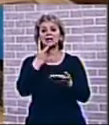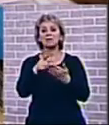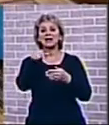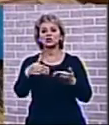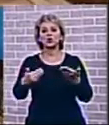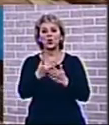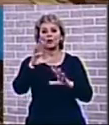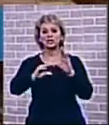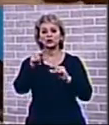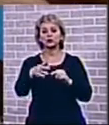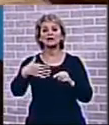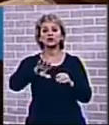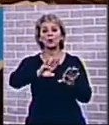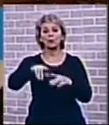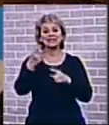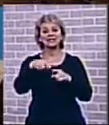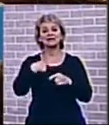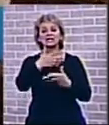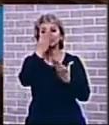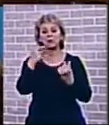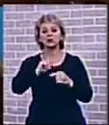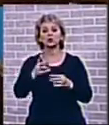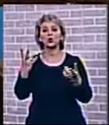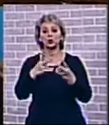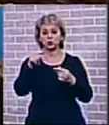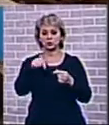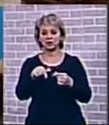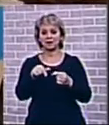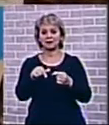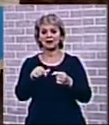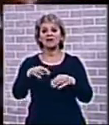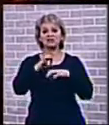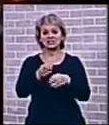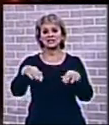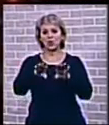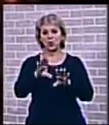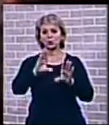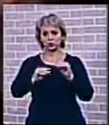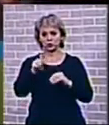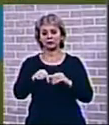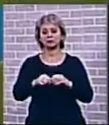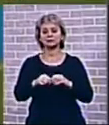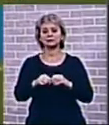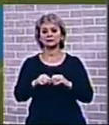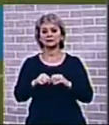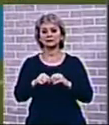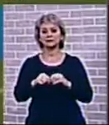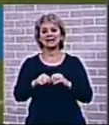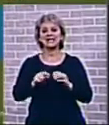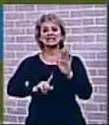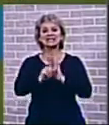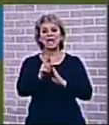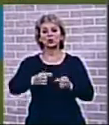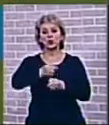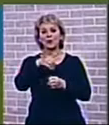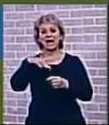показания нового счетчика. И все, после этого я забыла, что нужно вести такой учет. Старт